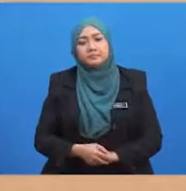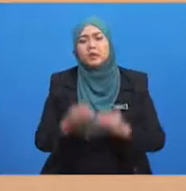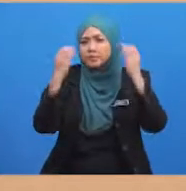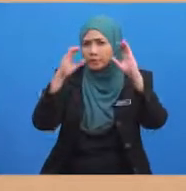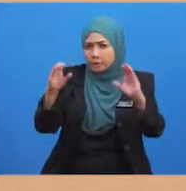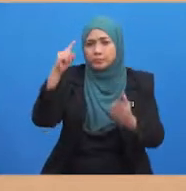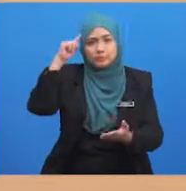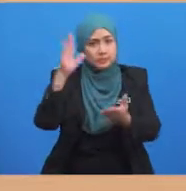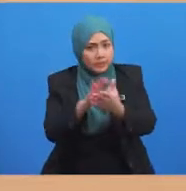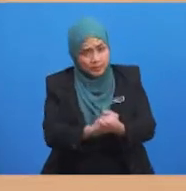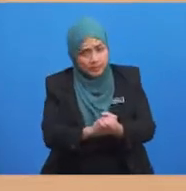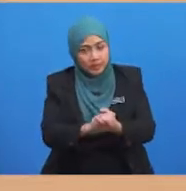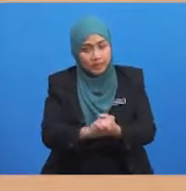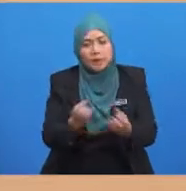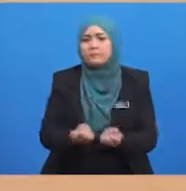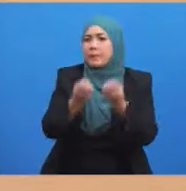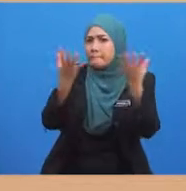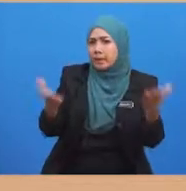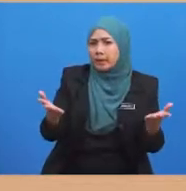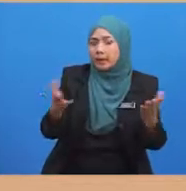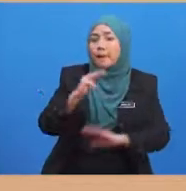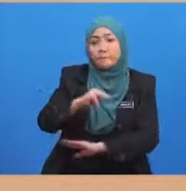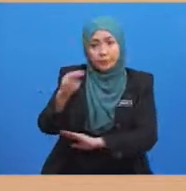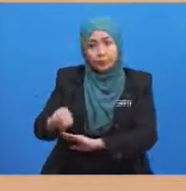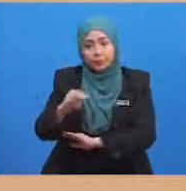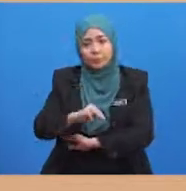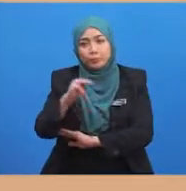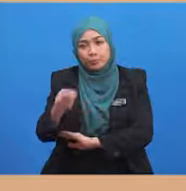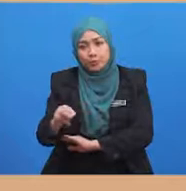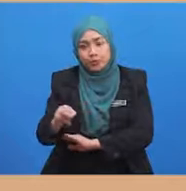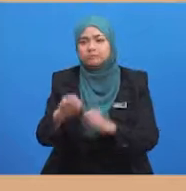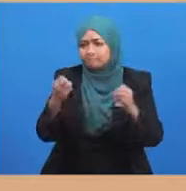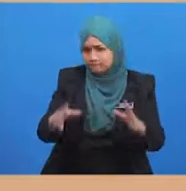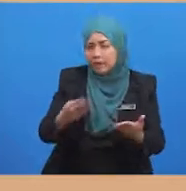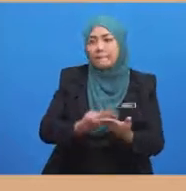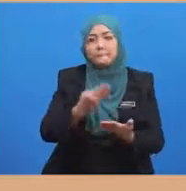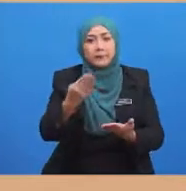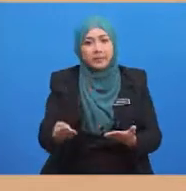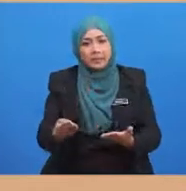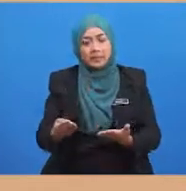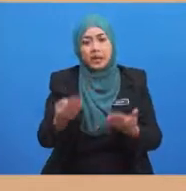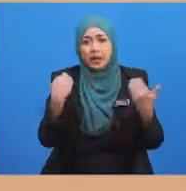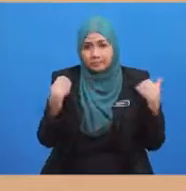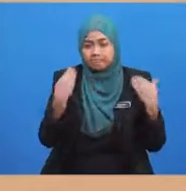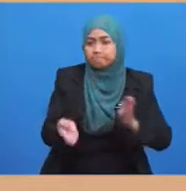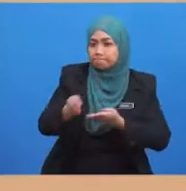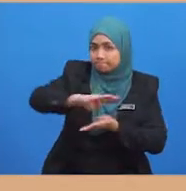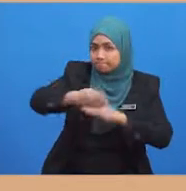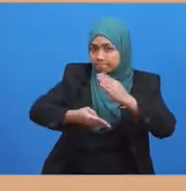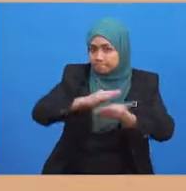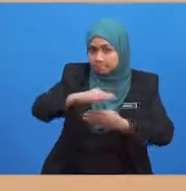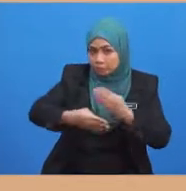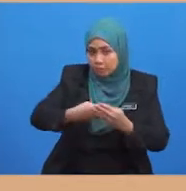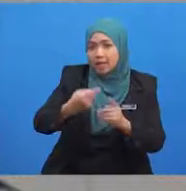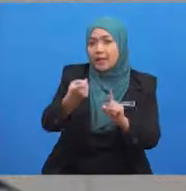Cikgu percaya ramai dalam kalangan kamu pernah membeli dan membungkus makanan dari kedai,